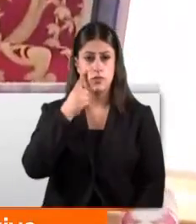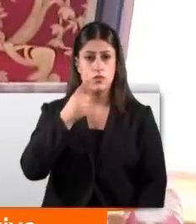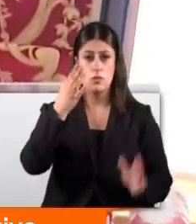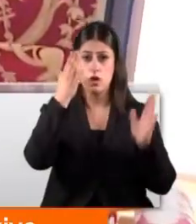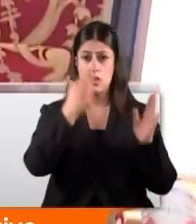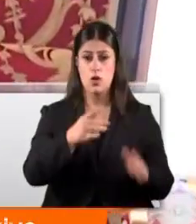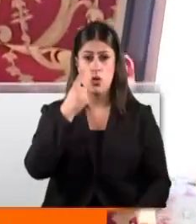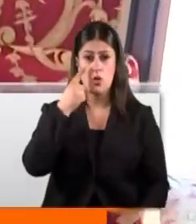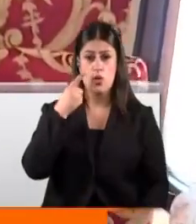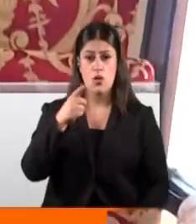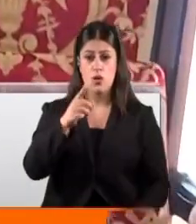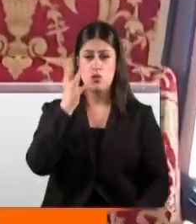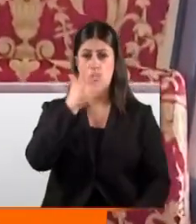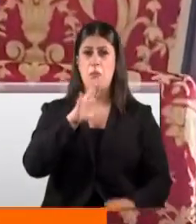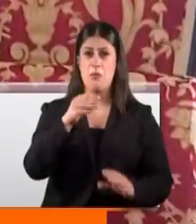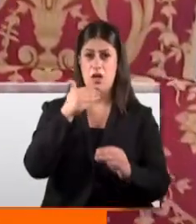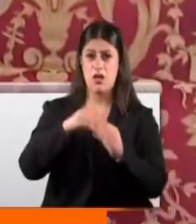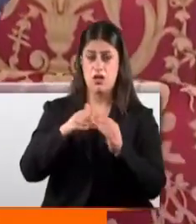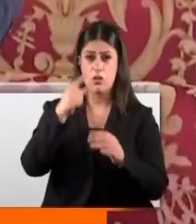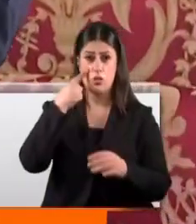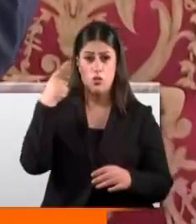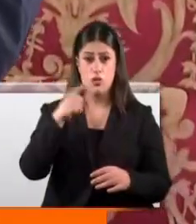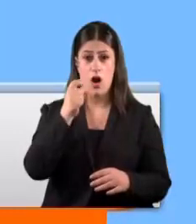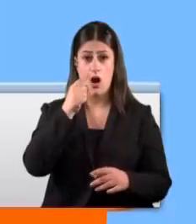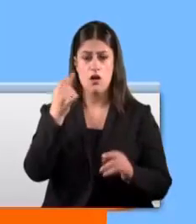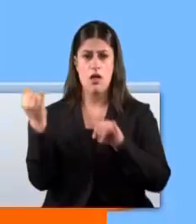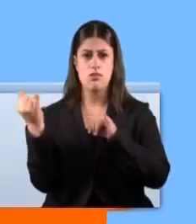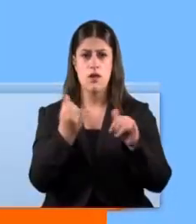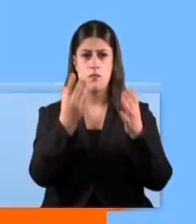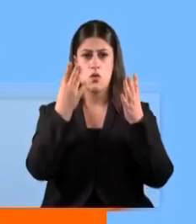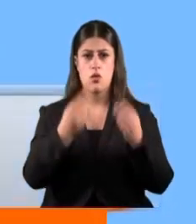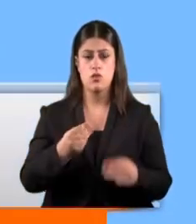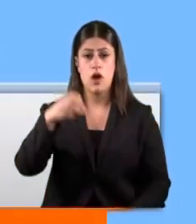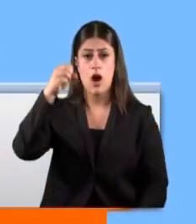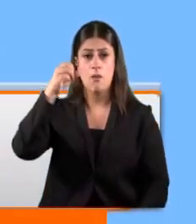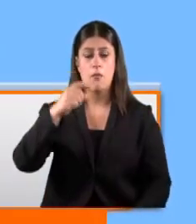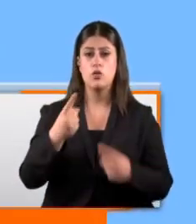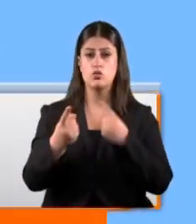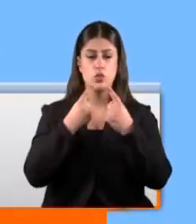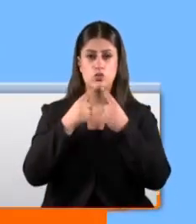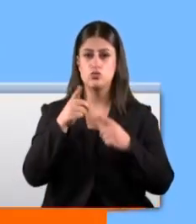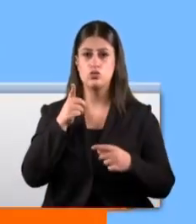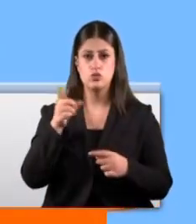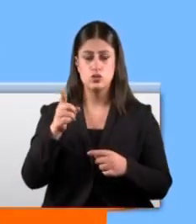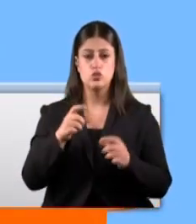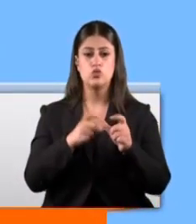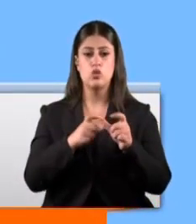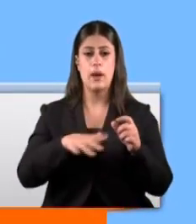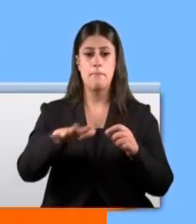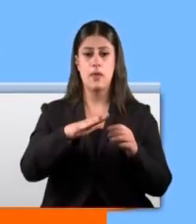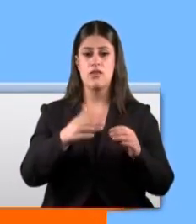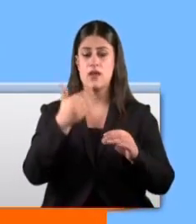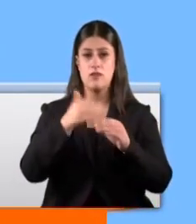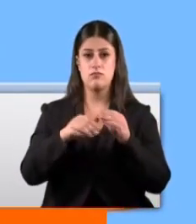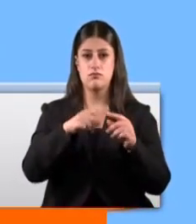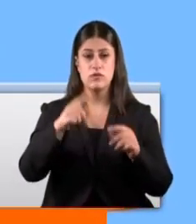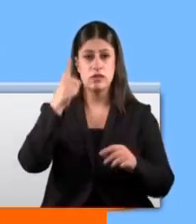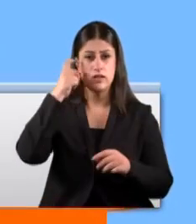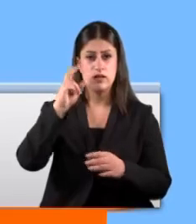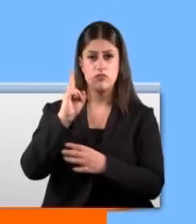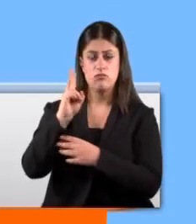küstah ifadelerde bulunan katsa Ankara'dan tepki yağdı AK Parti sözcüsü Ömer Çelik sosyal medya hesabından İsrail'in Nazi